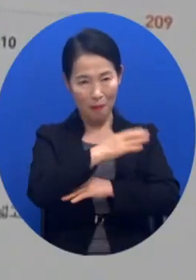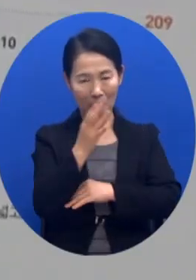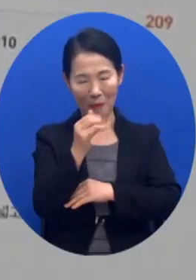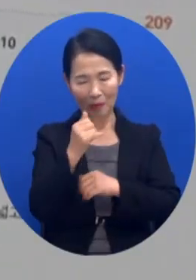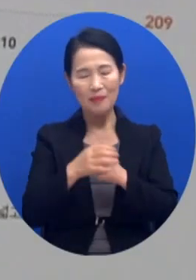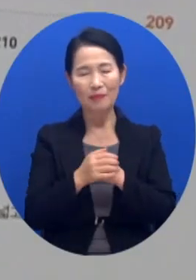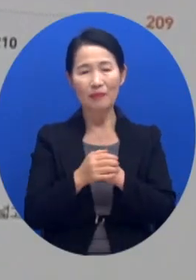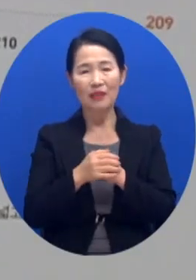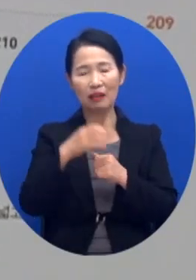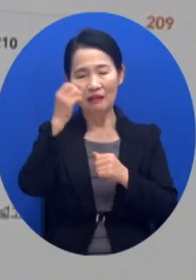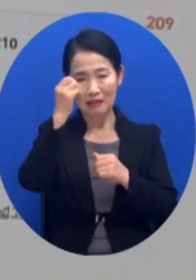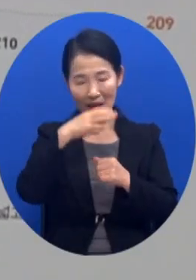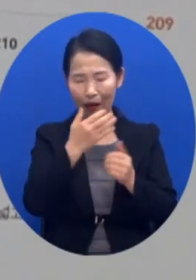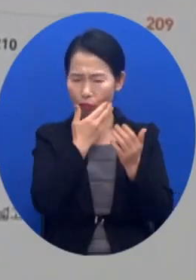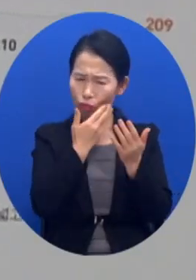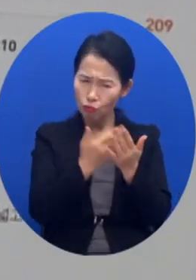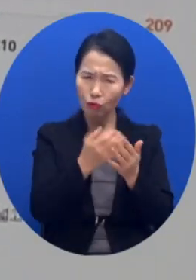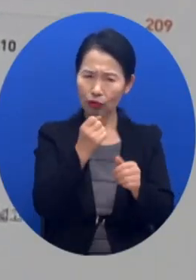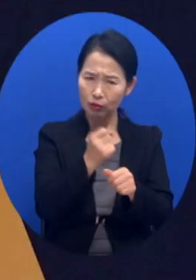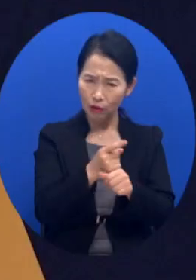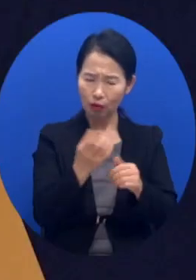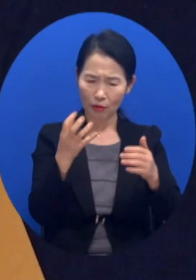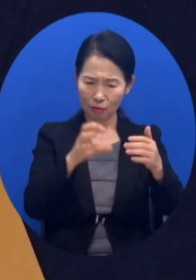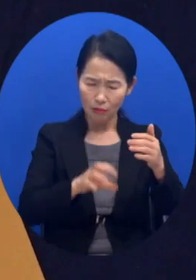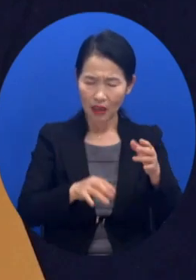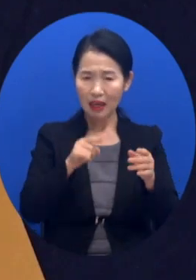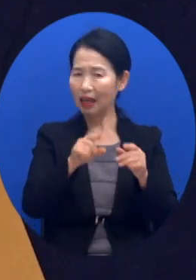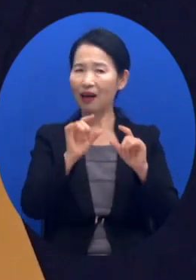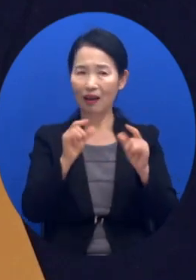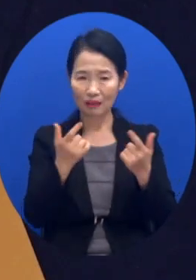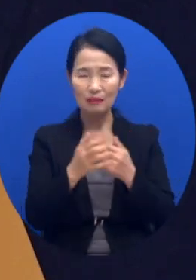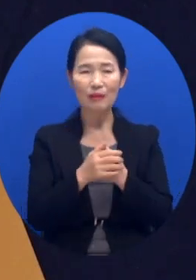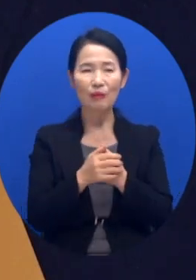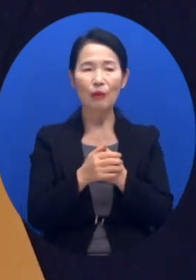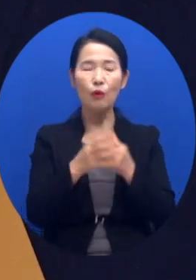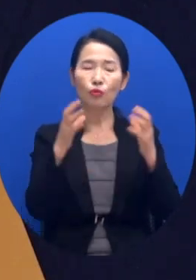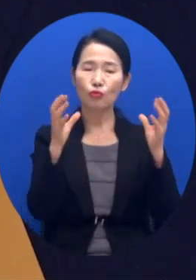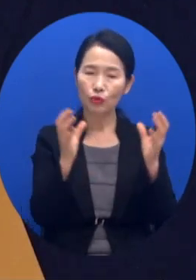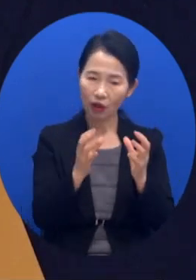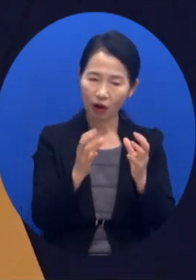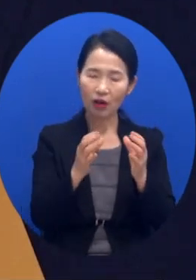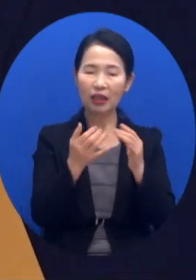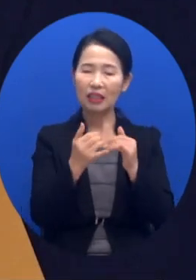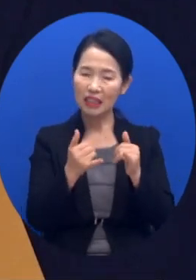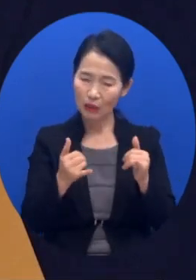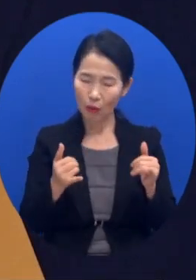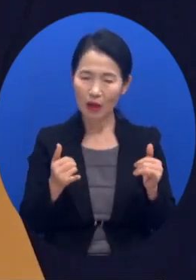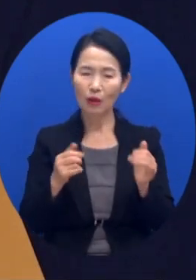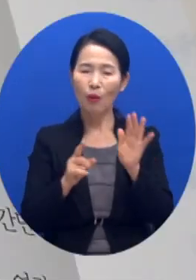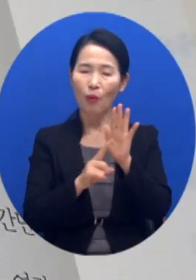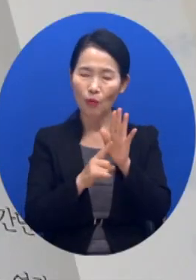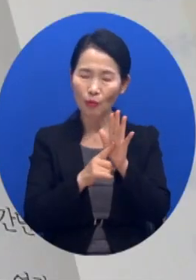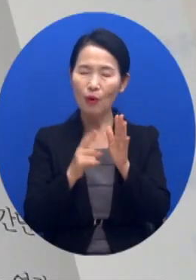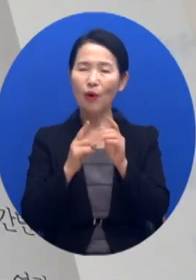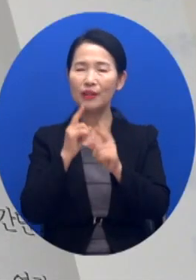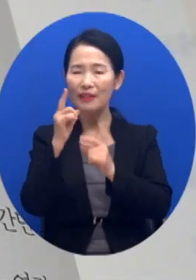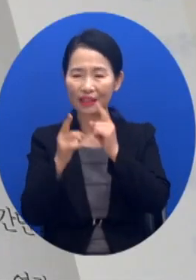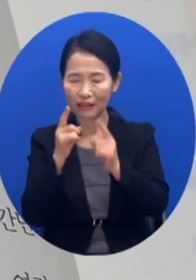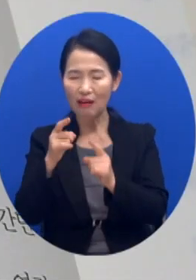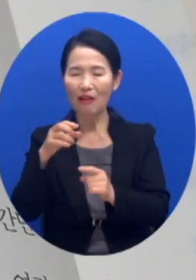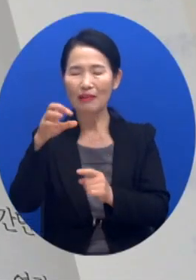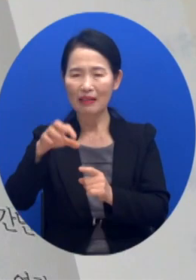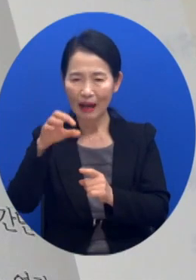단순히 독서 모임의 중요성만을 강조하는 것이 아니라 독서 모임의 구성과 인원, 홍보와 신청, 장소와